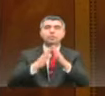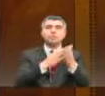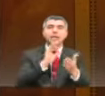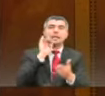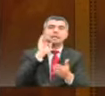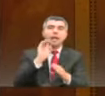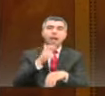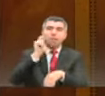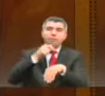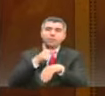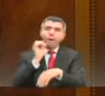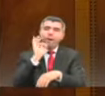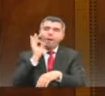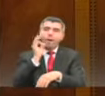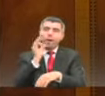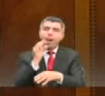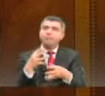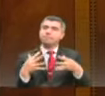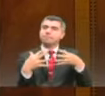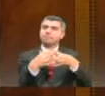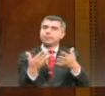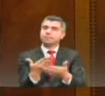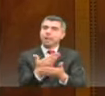والمؤسسات التابعة لهذا القطاع.